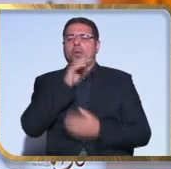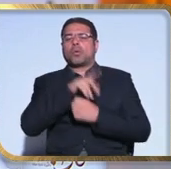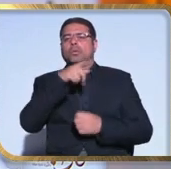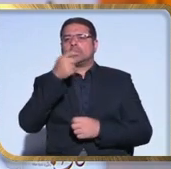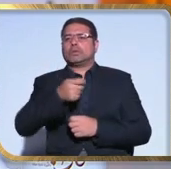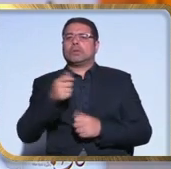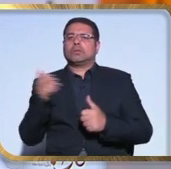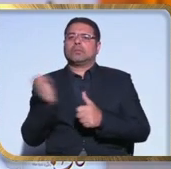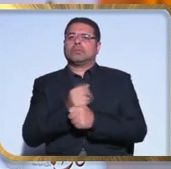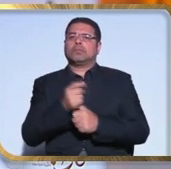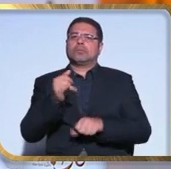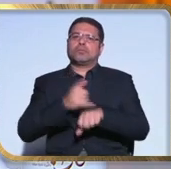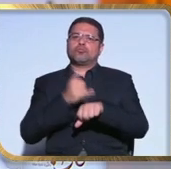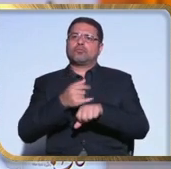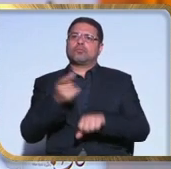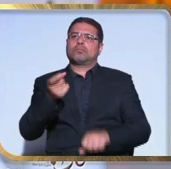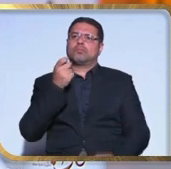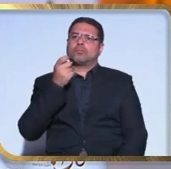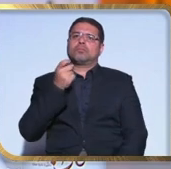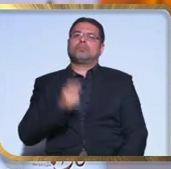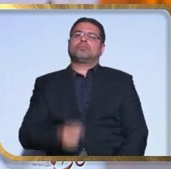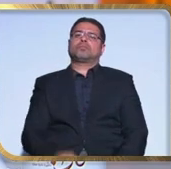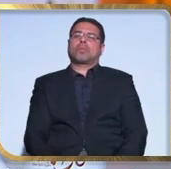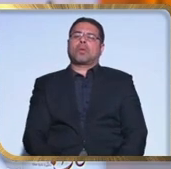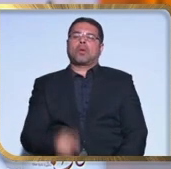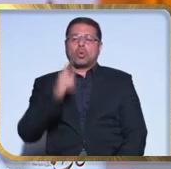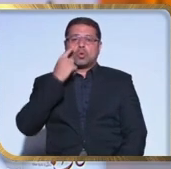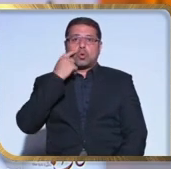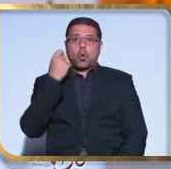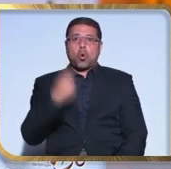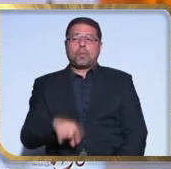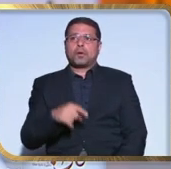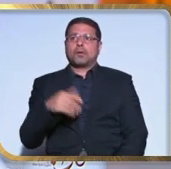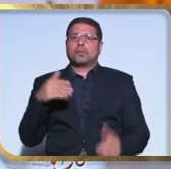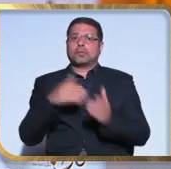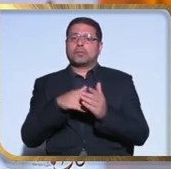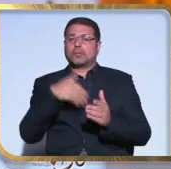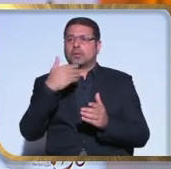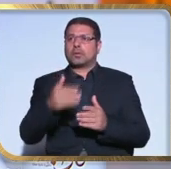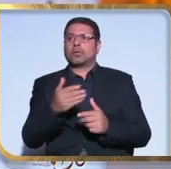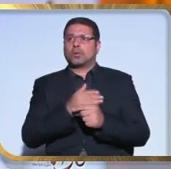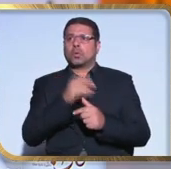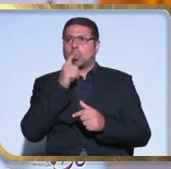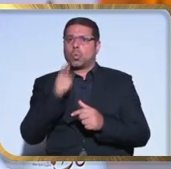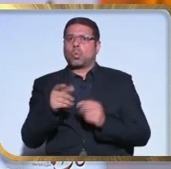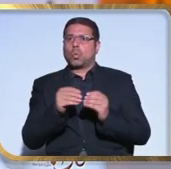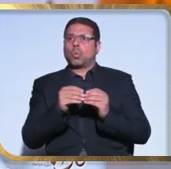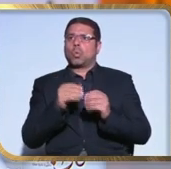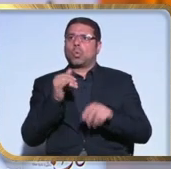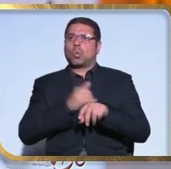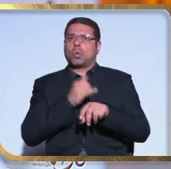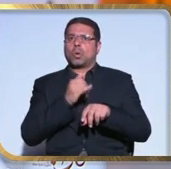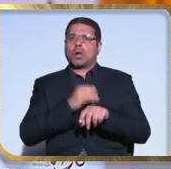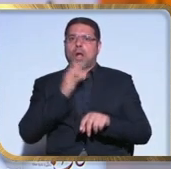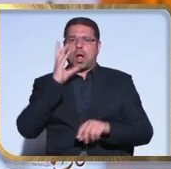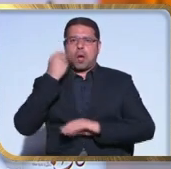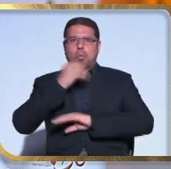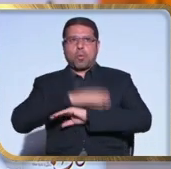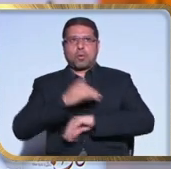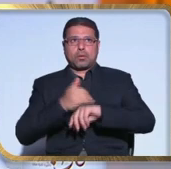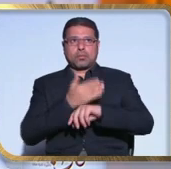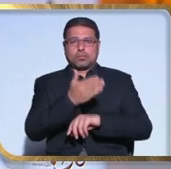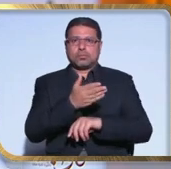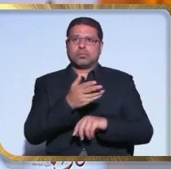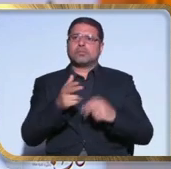والسلام بعد ان كان سيدنا عمر رضي الله تعالى عنه عرضها على سيدنا ابي بكر